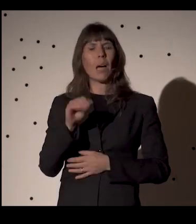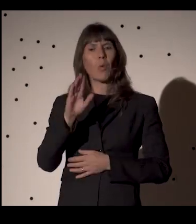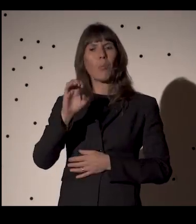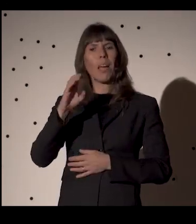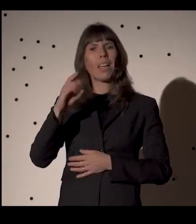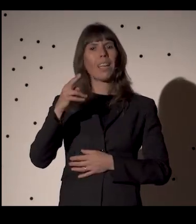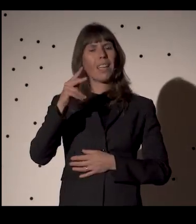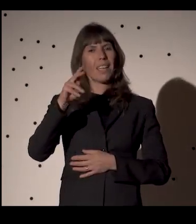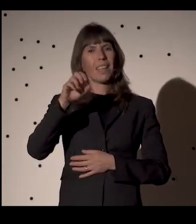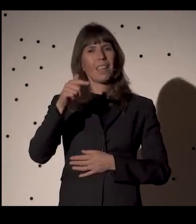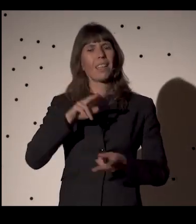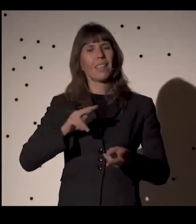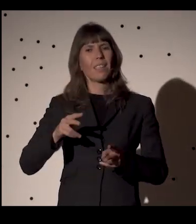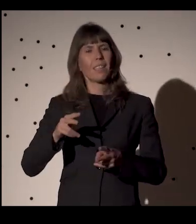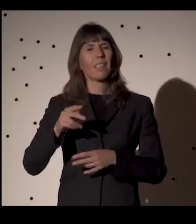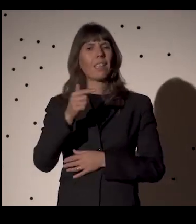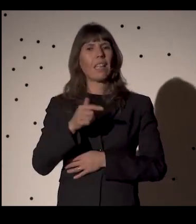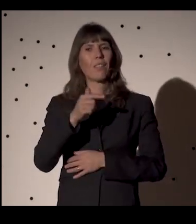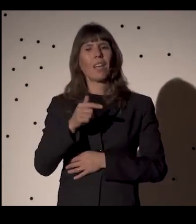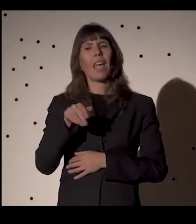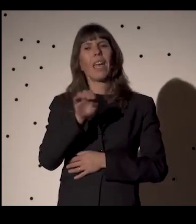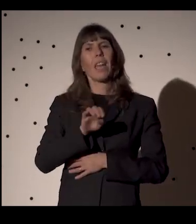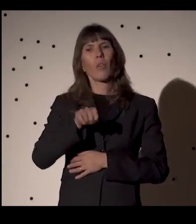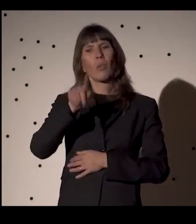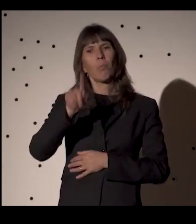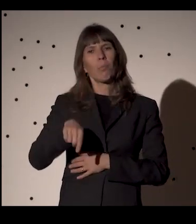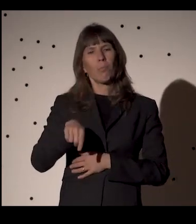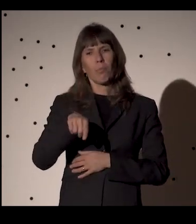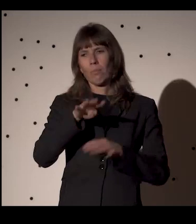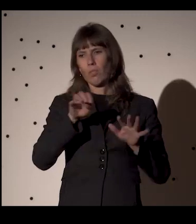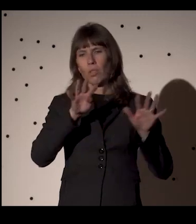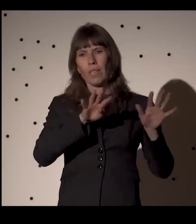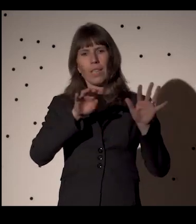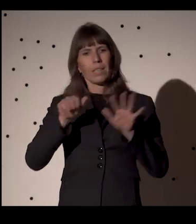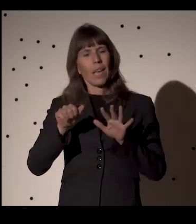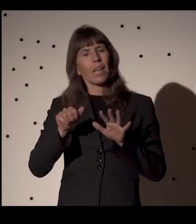traduzione di Aldo Tagliaferri Einaudi 1996 e 2018